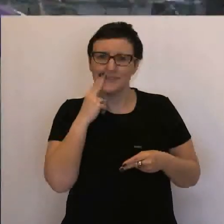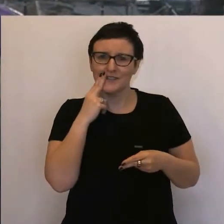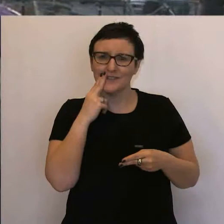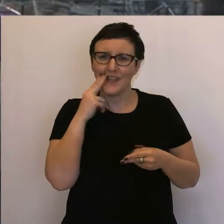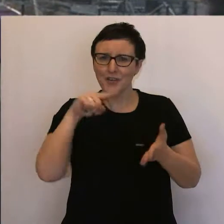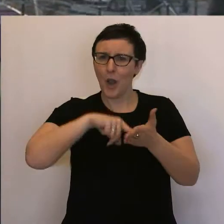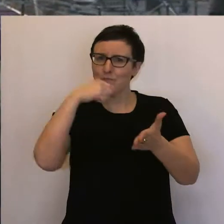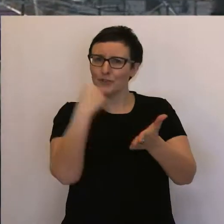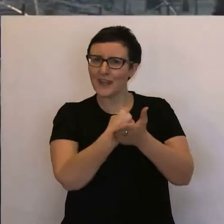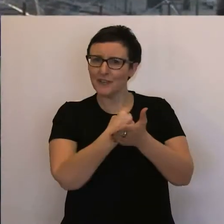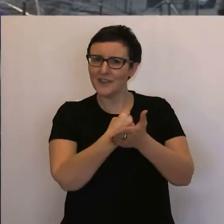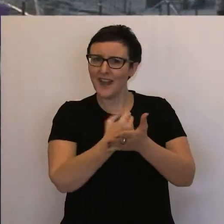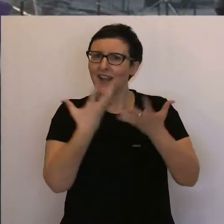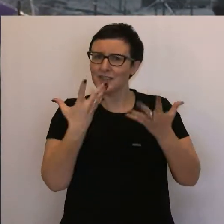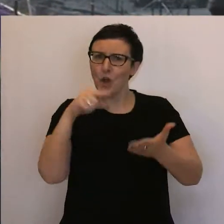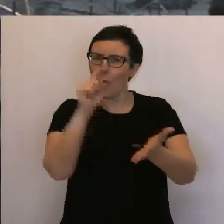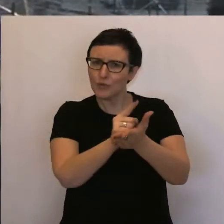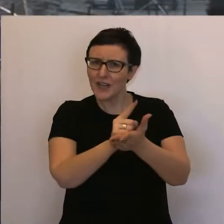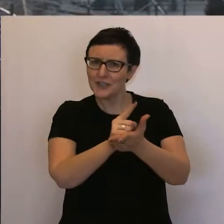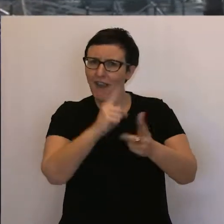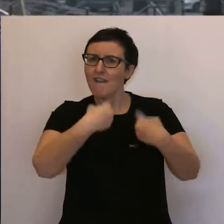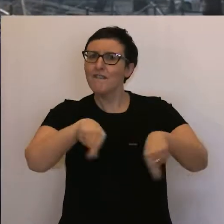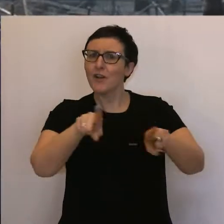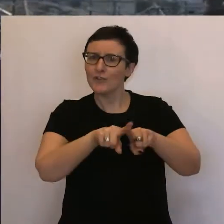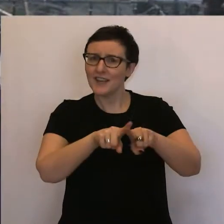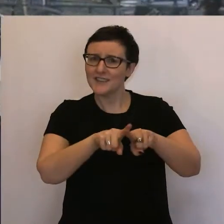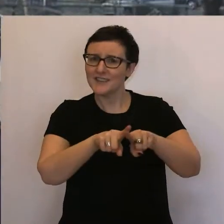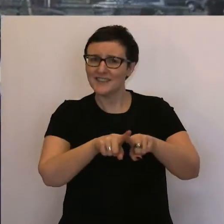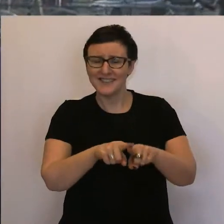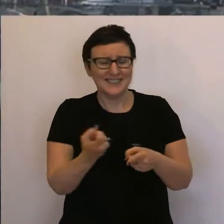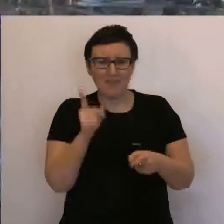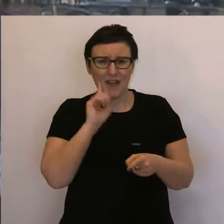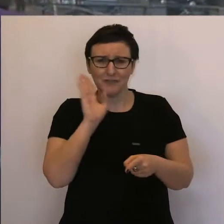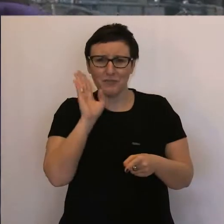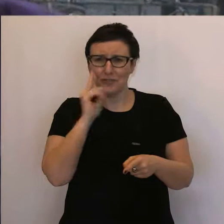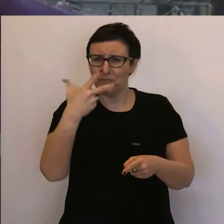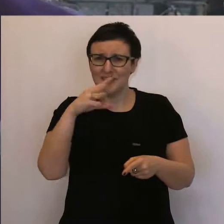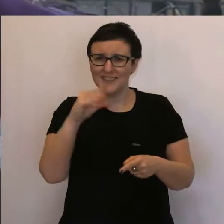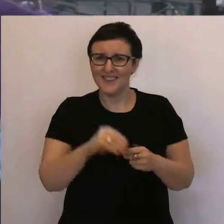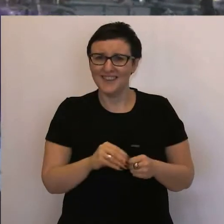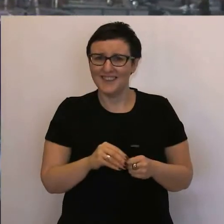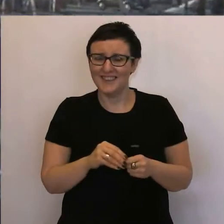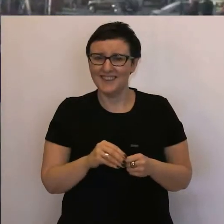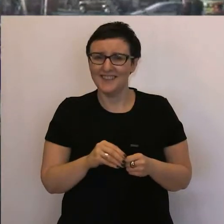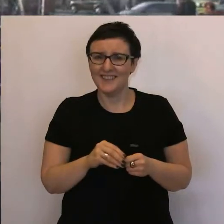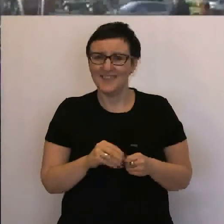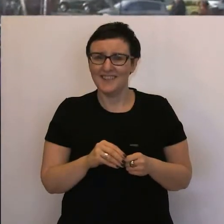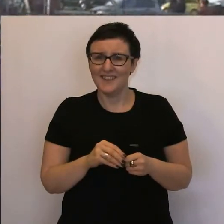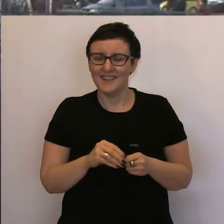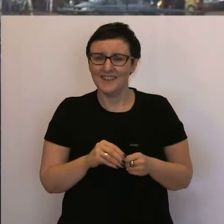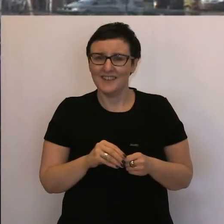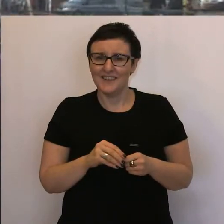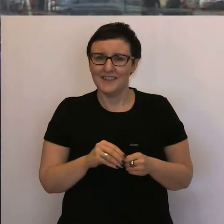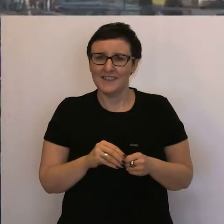takie postanowienia, czy da się je zrealizować? Chyba nie. Od razu wskazuję na nieudane,